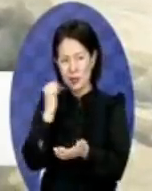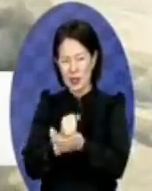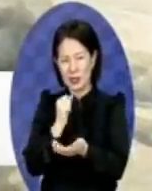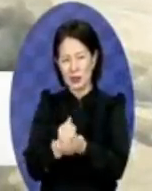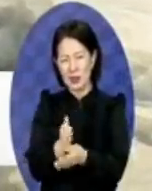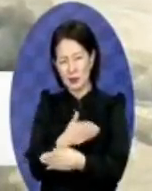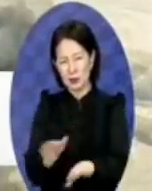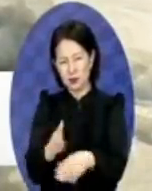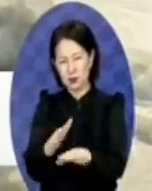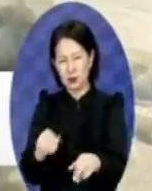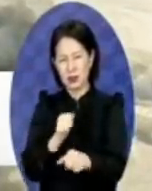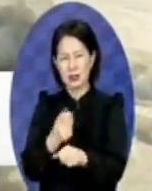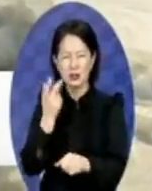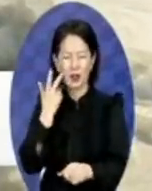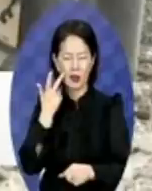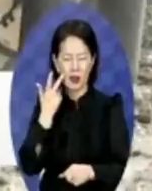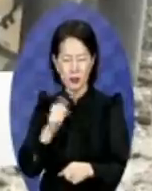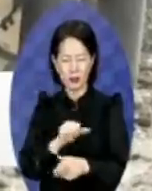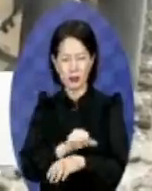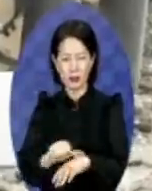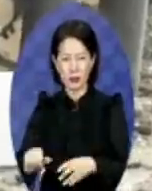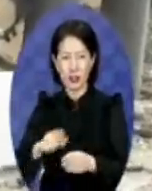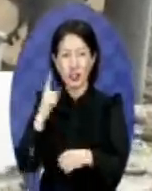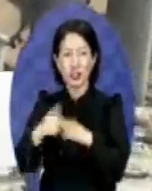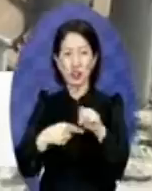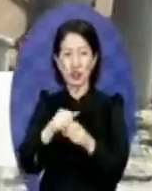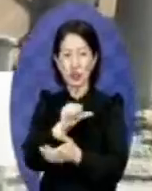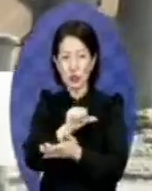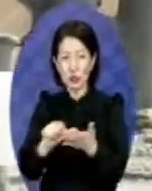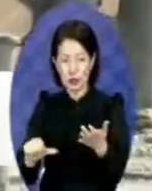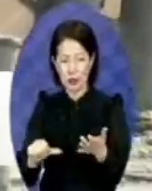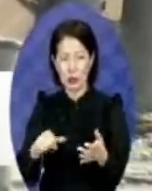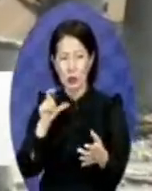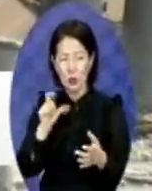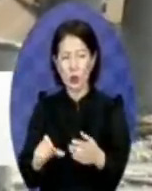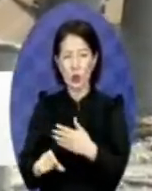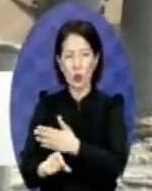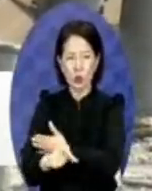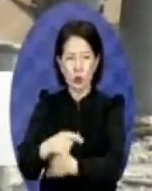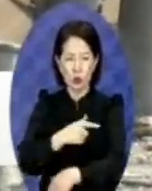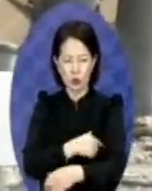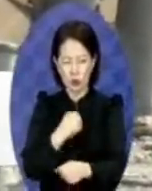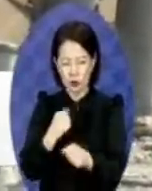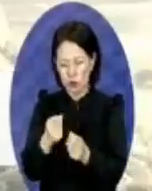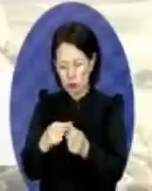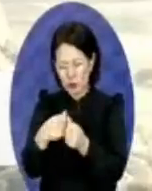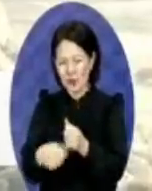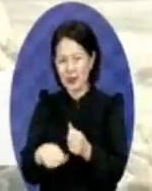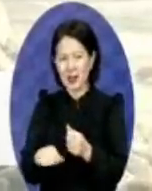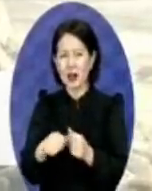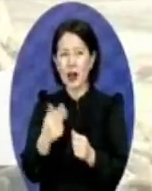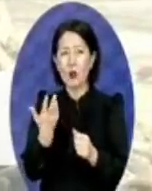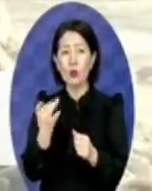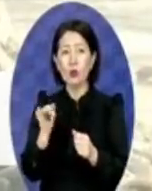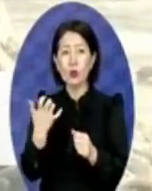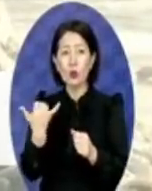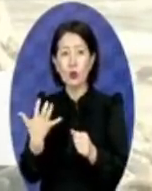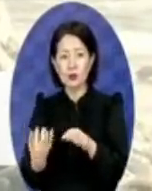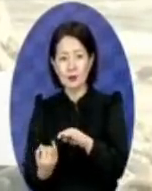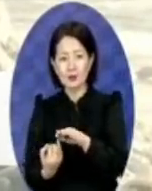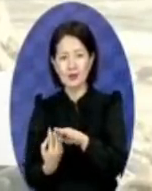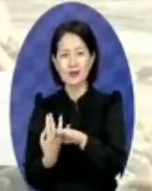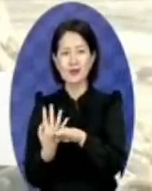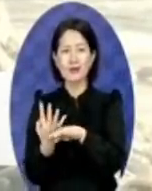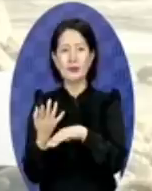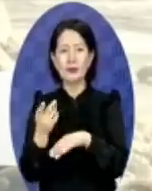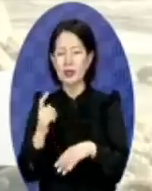ажлыг тогтмол хийж гүйцэтгэж байна. За жил бүр ийм байдалтай хүний хүч хөдөлмөр хөрөн үг зарж булгийн усны оргилхийг харж